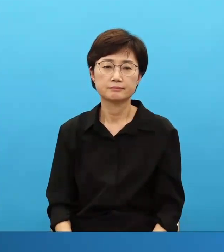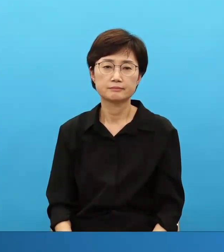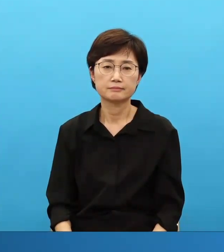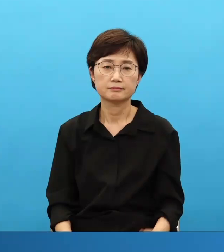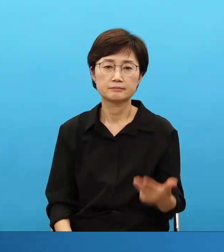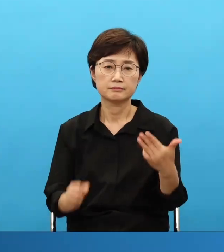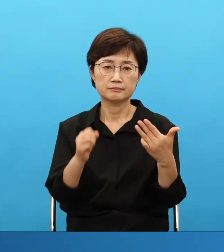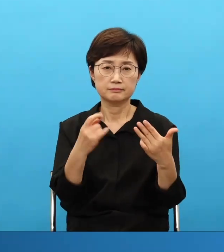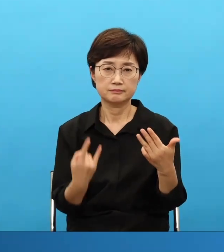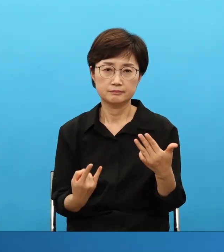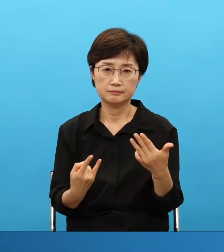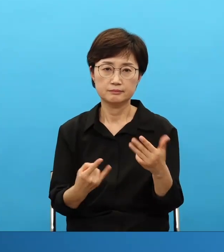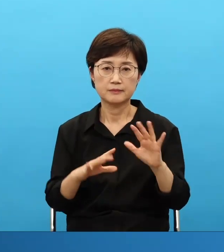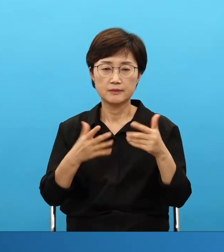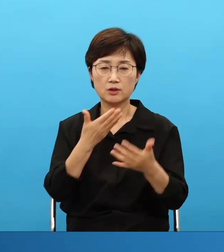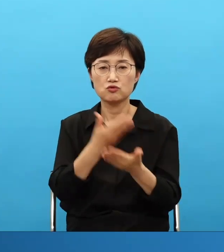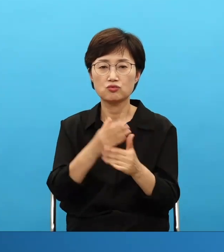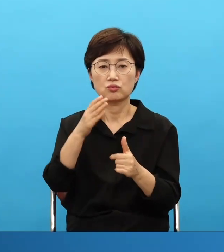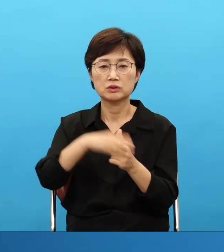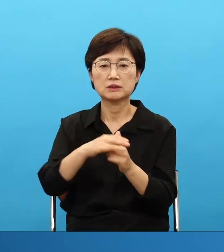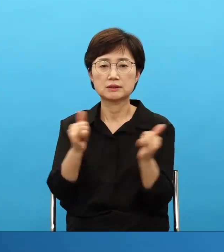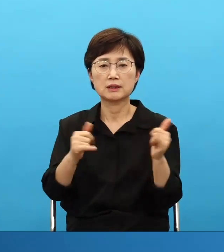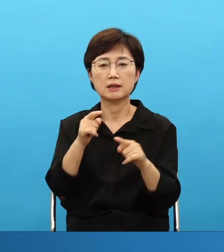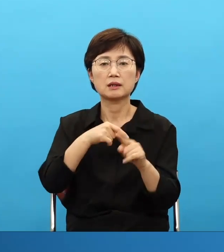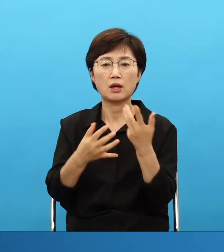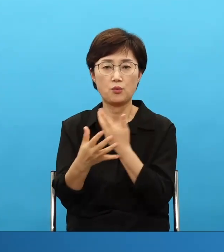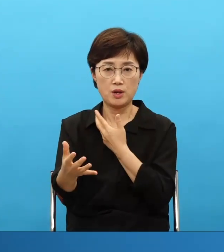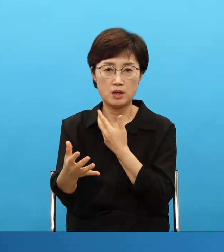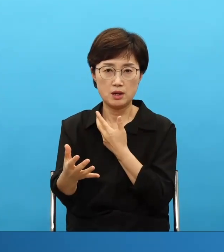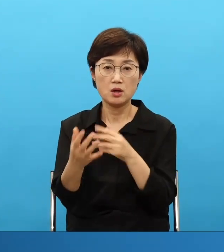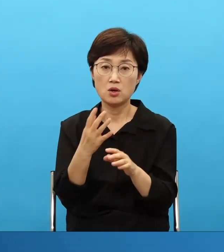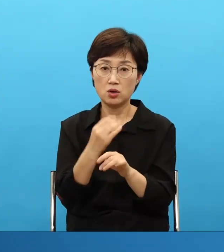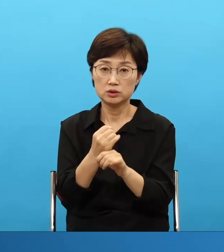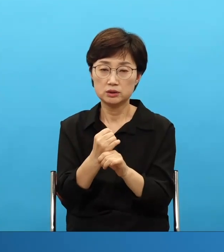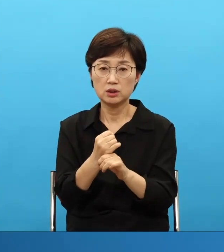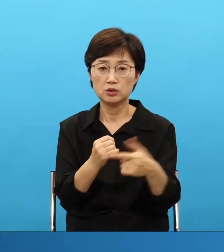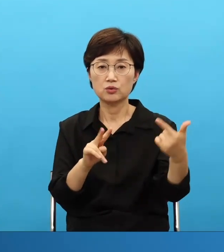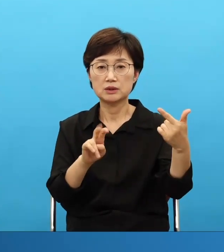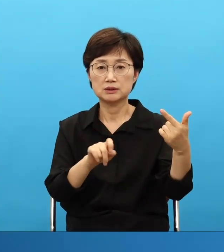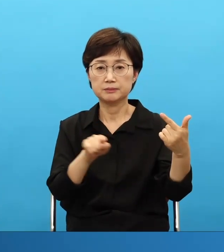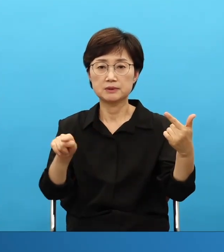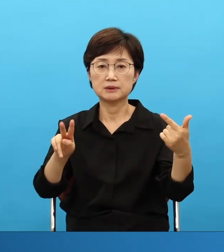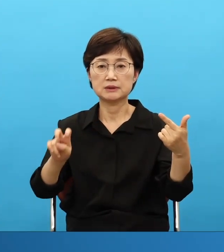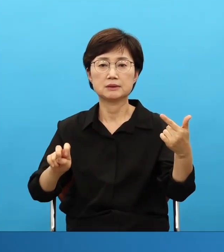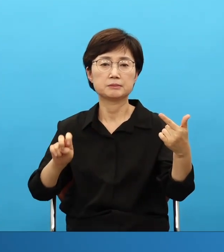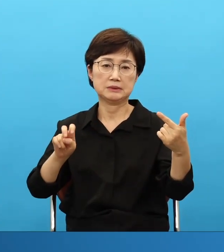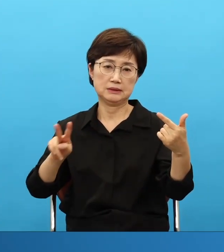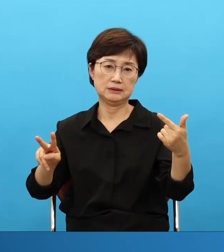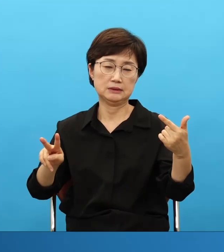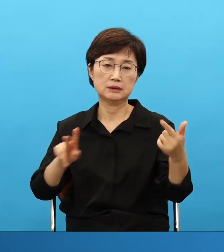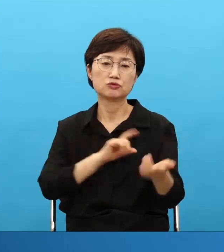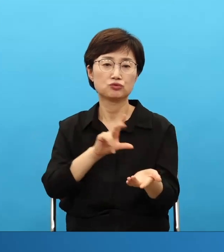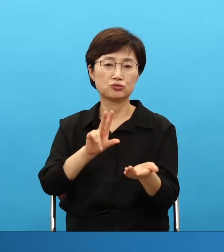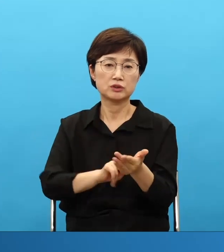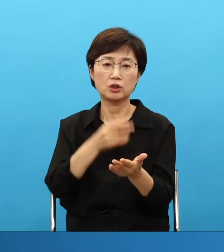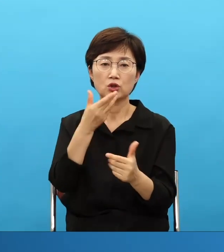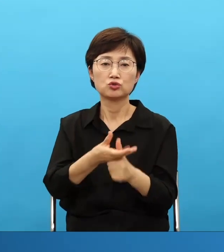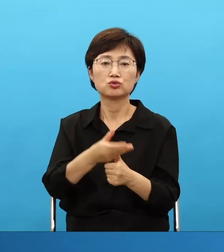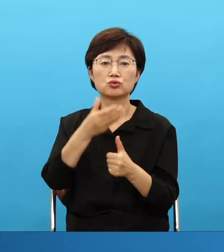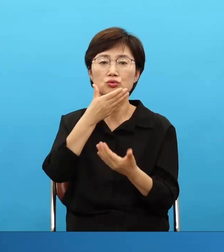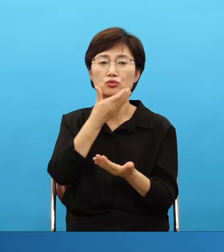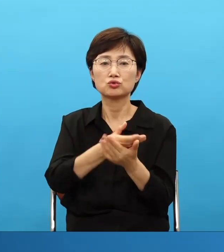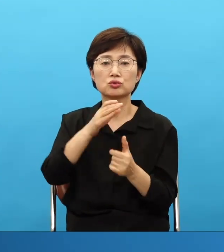제 8회 2024 세계 중직자 대회가 중직자의 실제 망대라 주제로 오는 21일부터 이틀간 예원